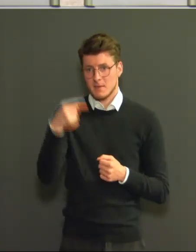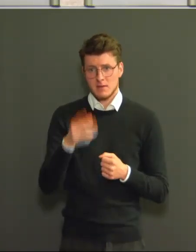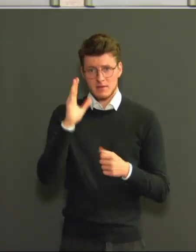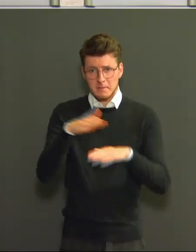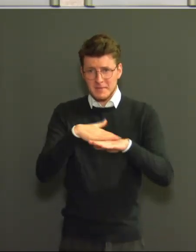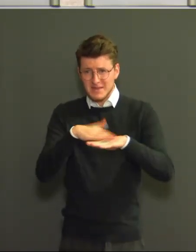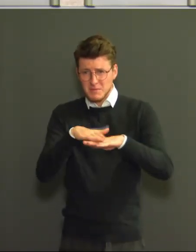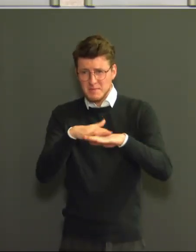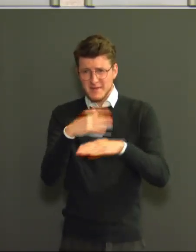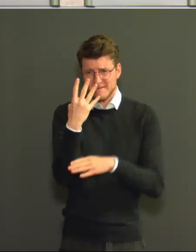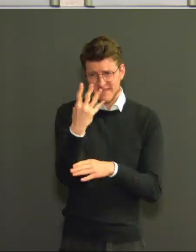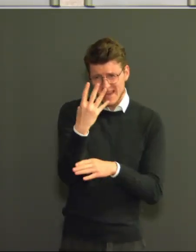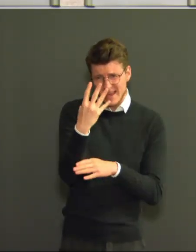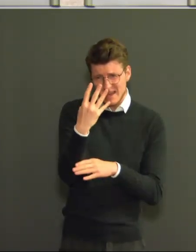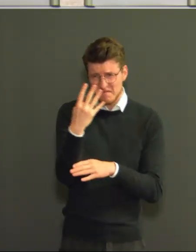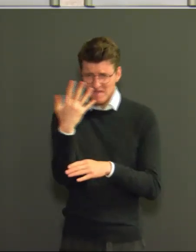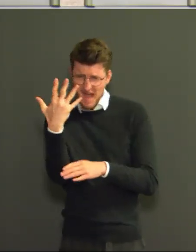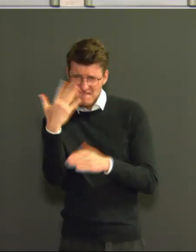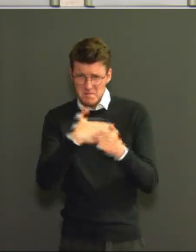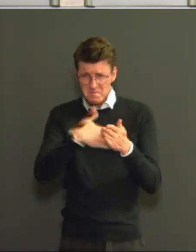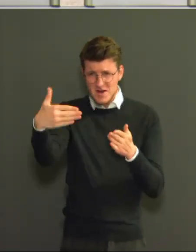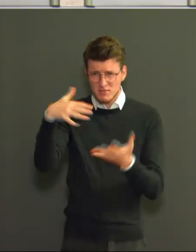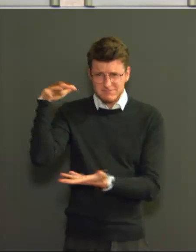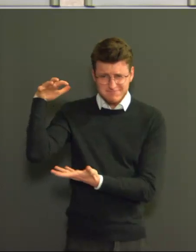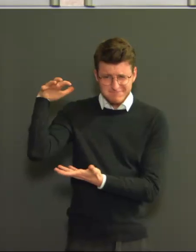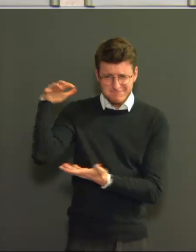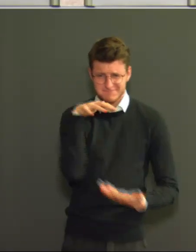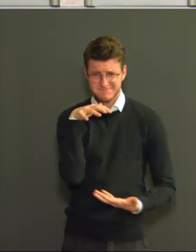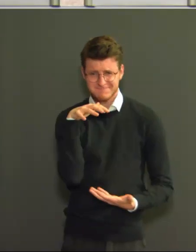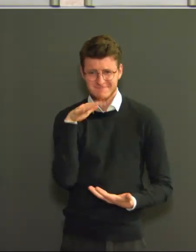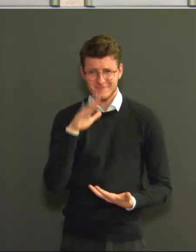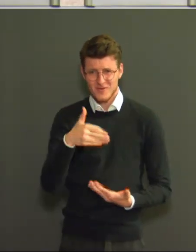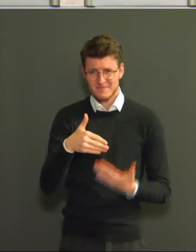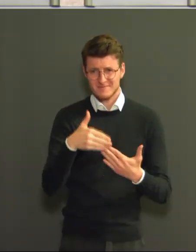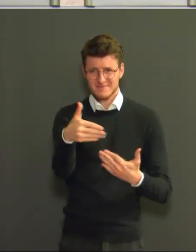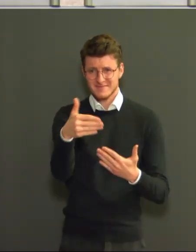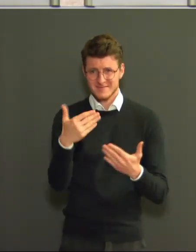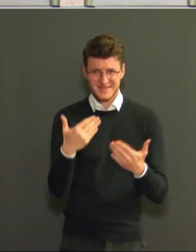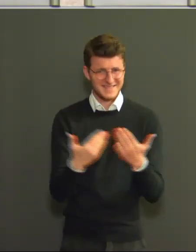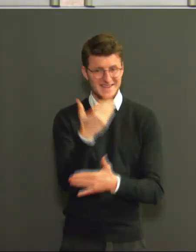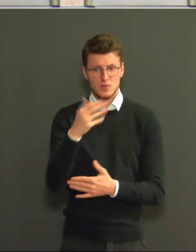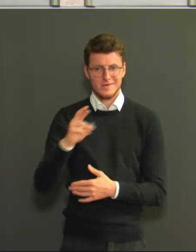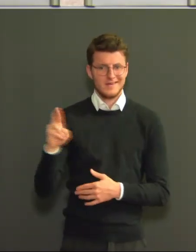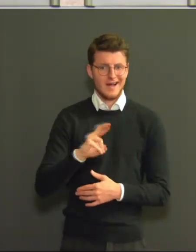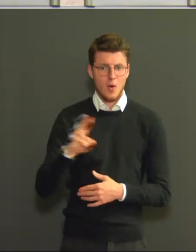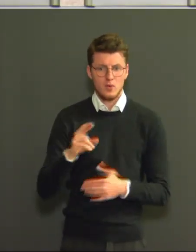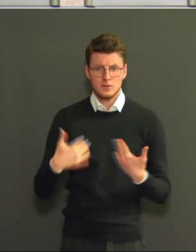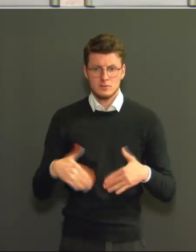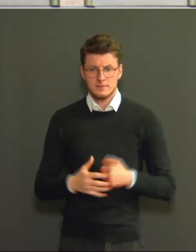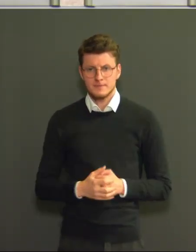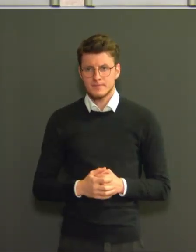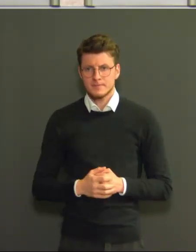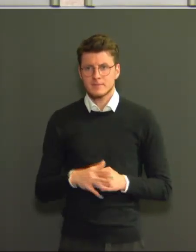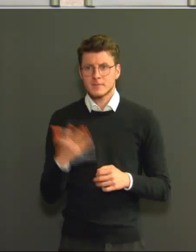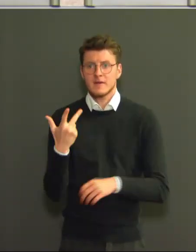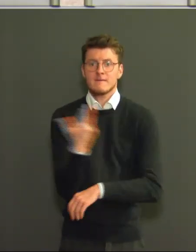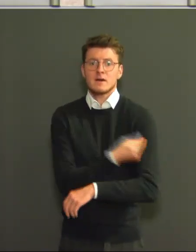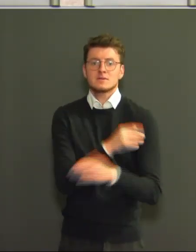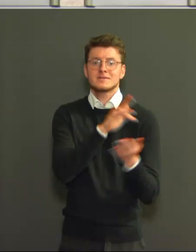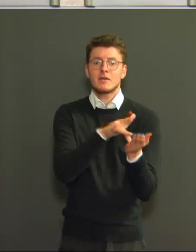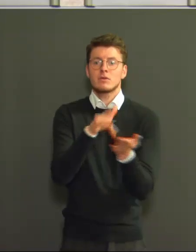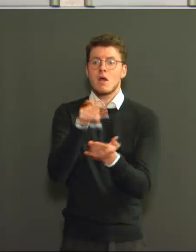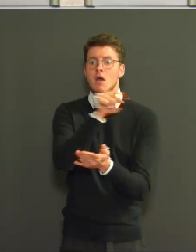miljoen vaccins worden geleverd. Dat is een nieuw record. De vaccinatiecentra zijn hierop